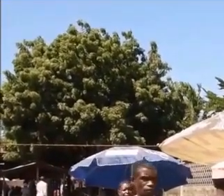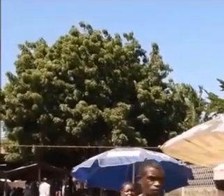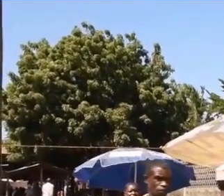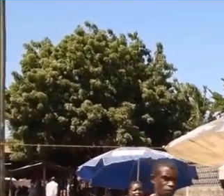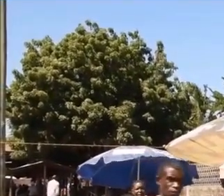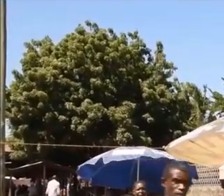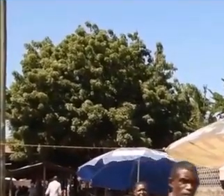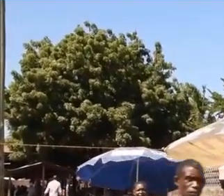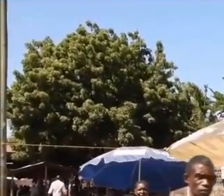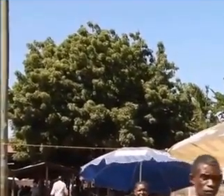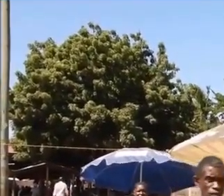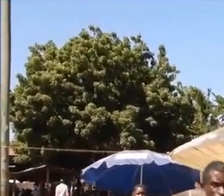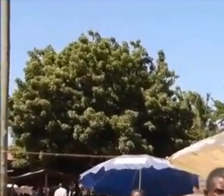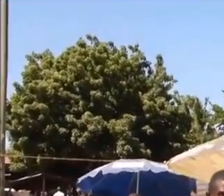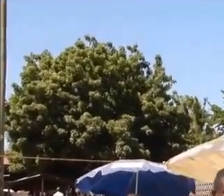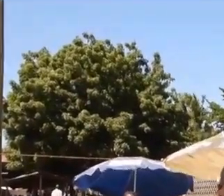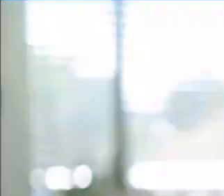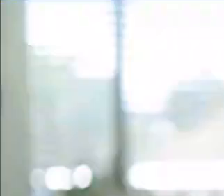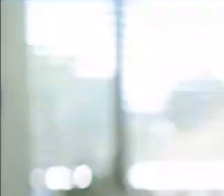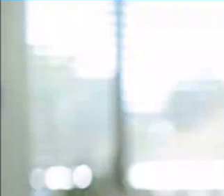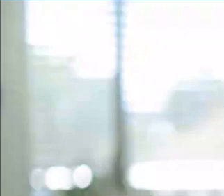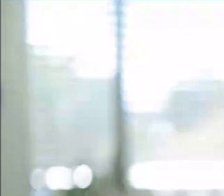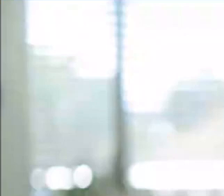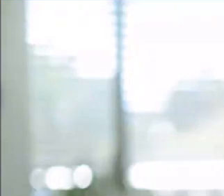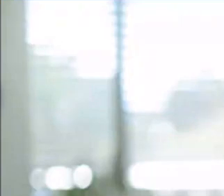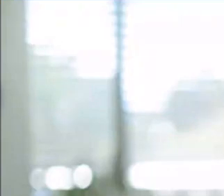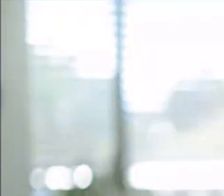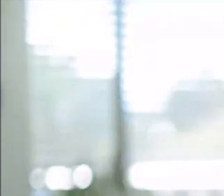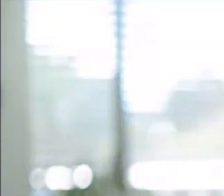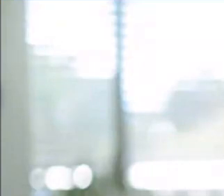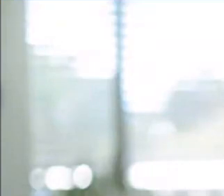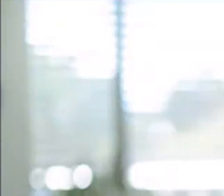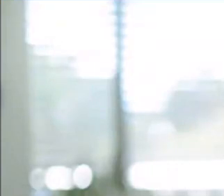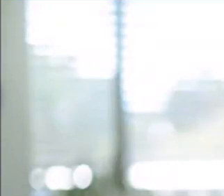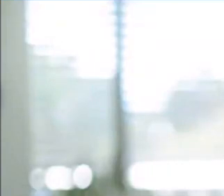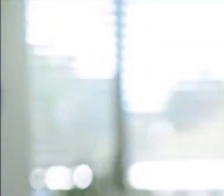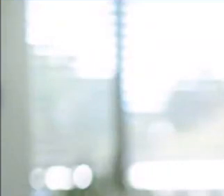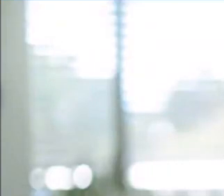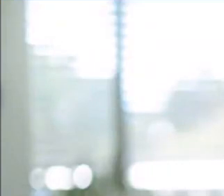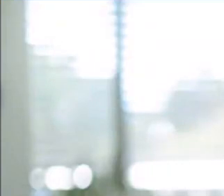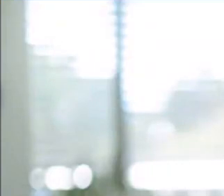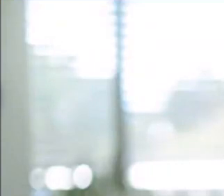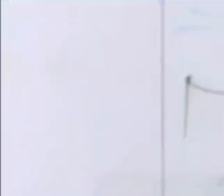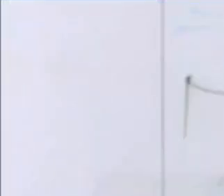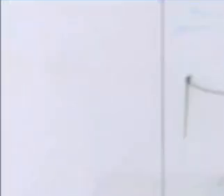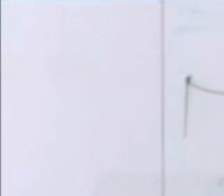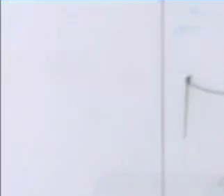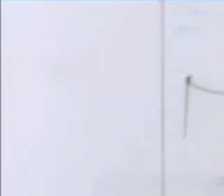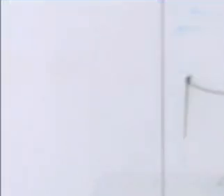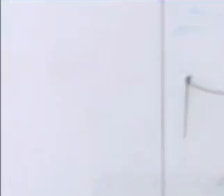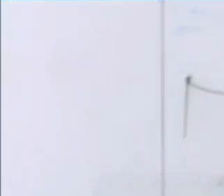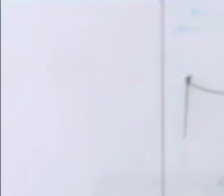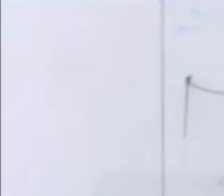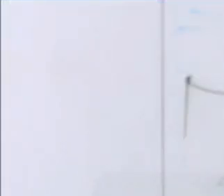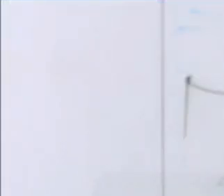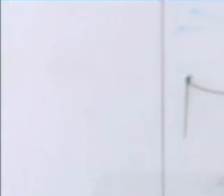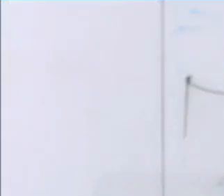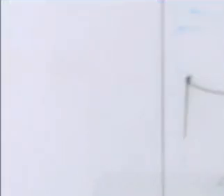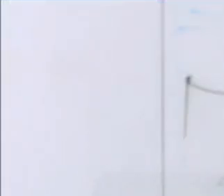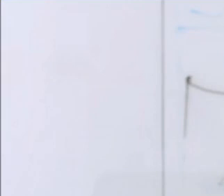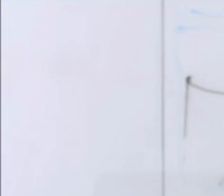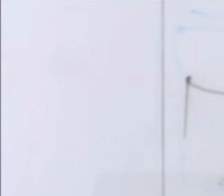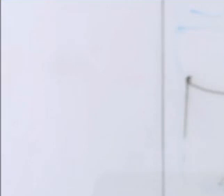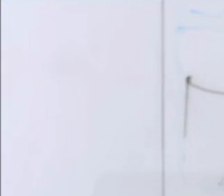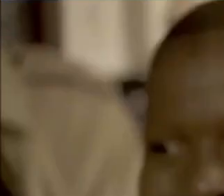na kuna 40 tu kwamba anapona. We need to find new and different ways of addressing them. The reason why it's really